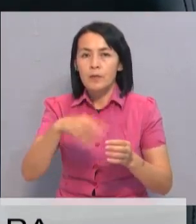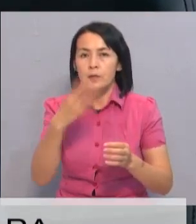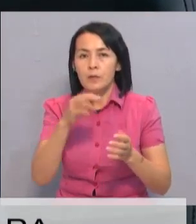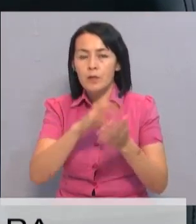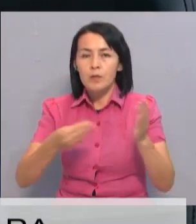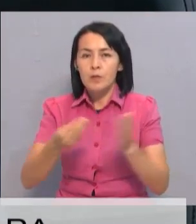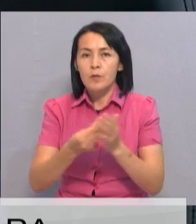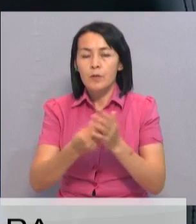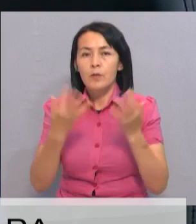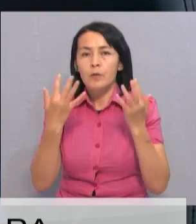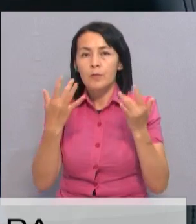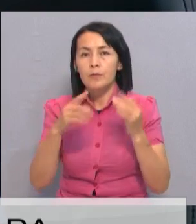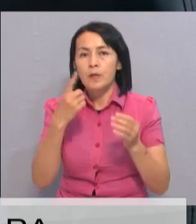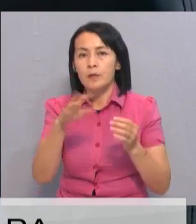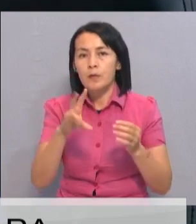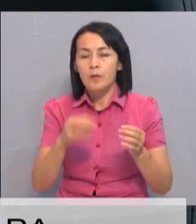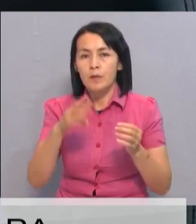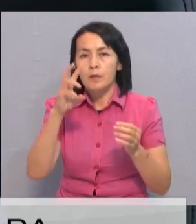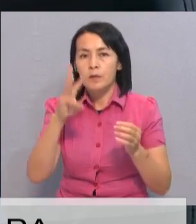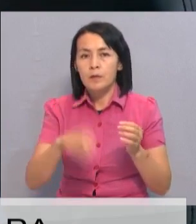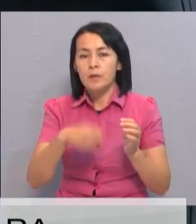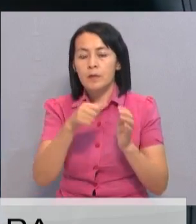наложено штрафов на общую сумму